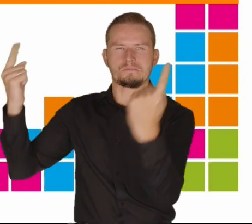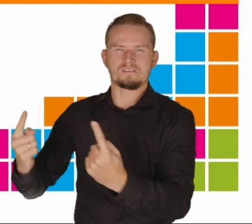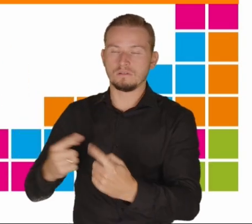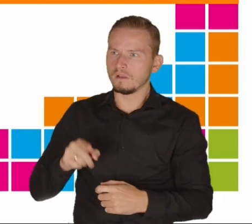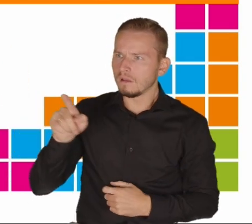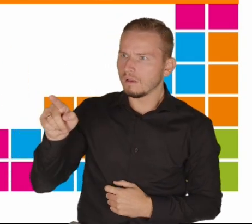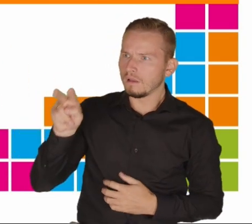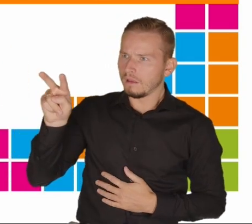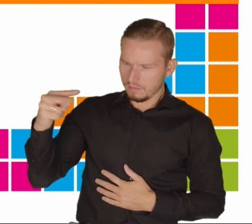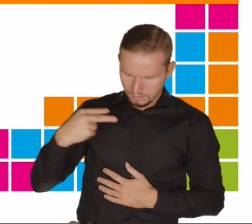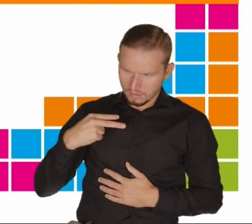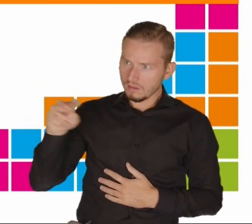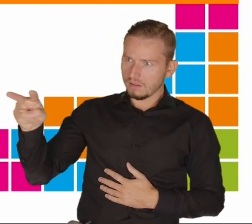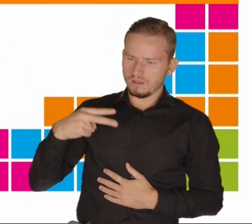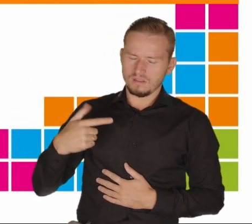własnym wyglądem.